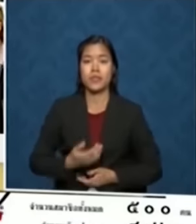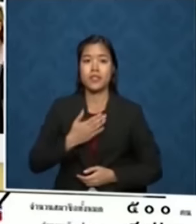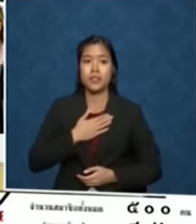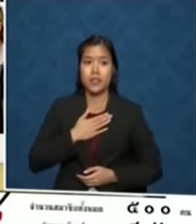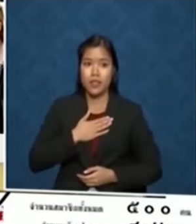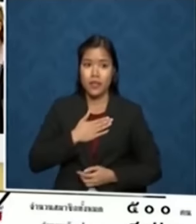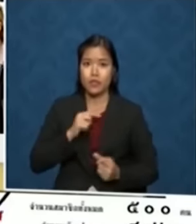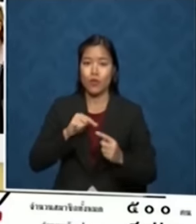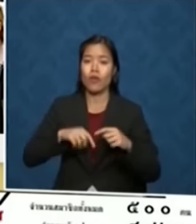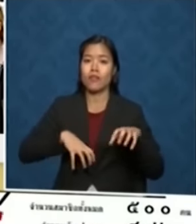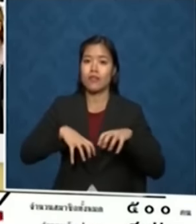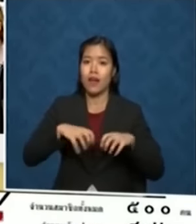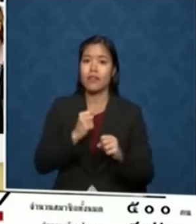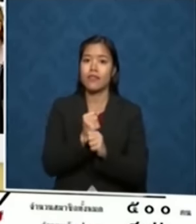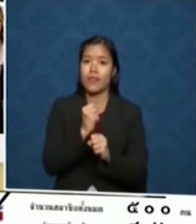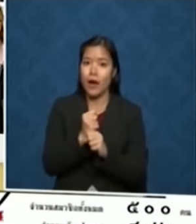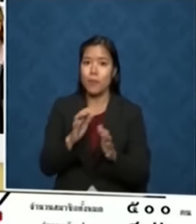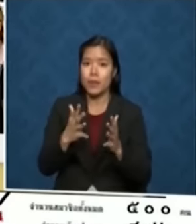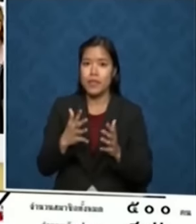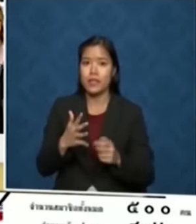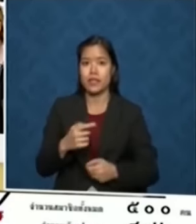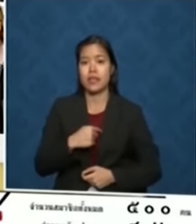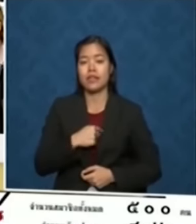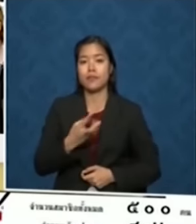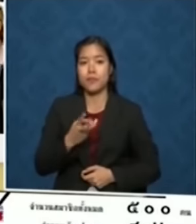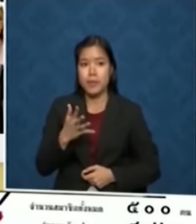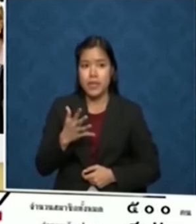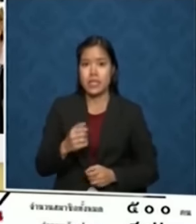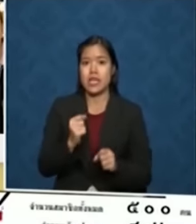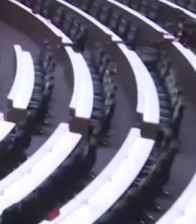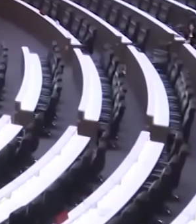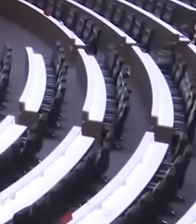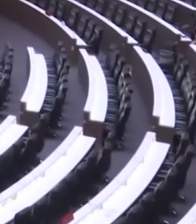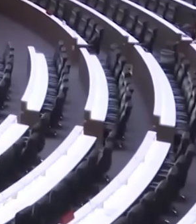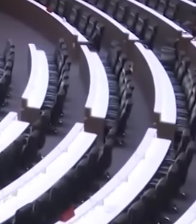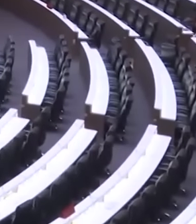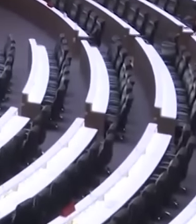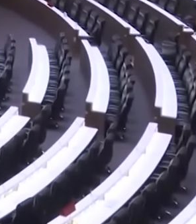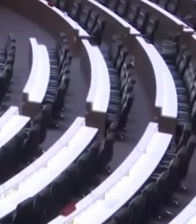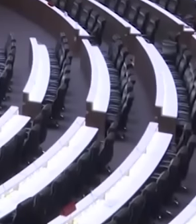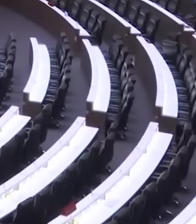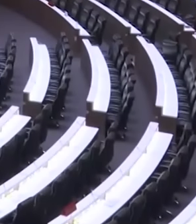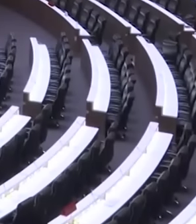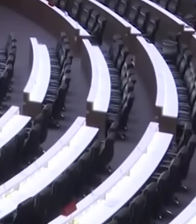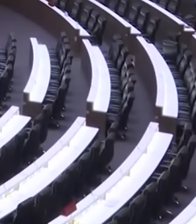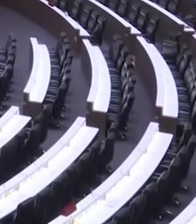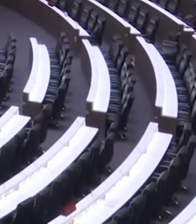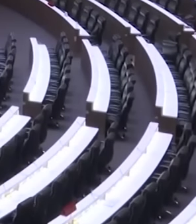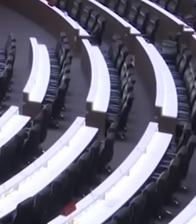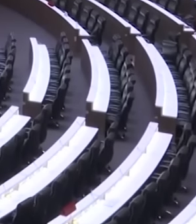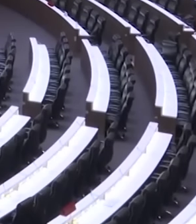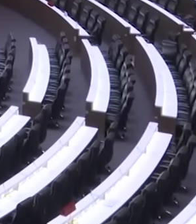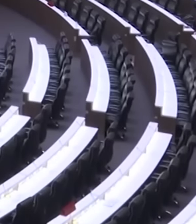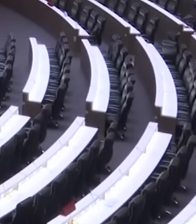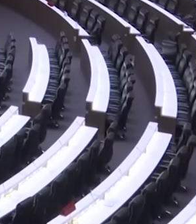ชี้แจงส่งไปยังศาลรัฐธรรมนูญมีเวลา 15วันในเรื่องของการล้มล้างการปกครองหาเสียงแก้ไขยกเลิมมาตรา